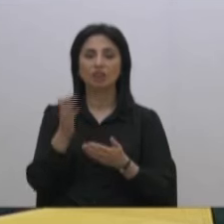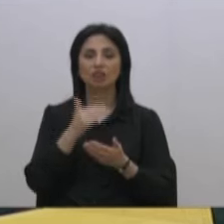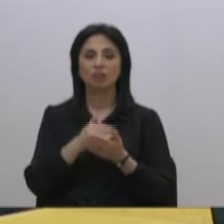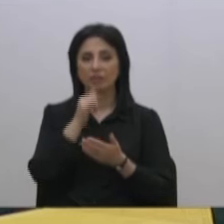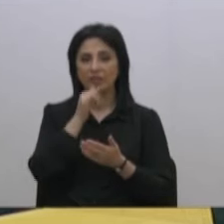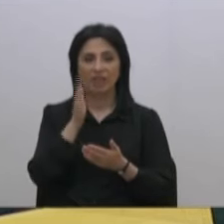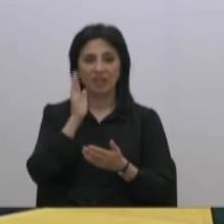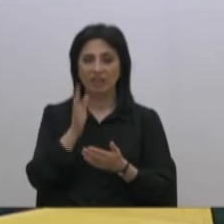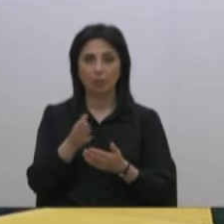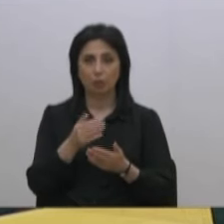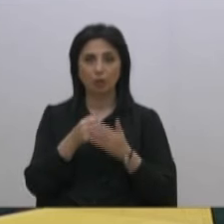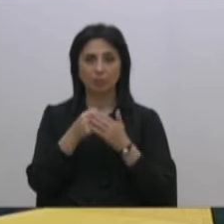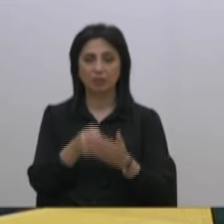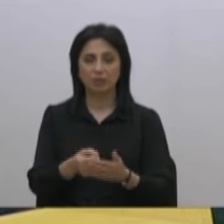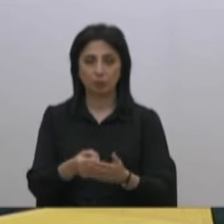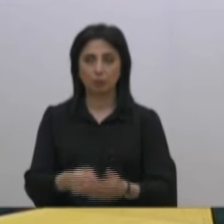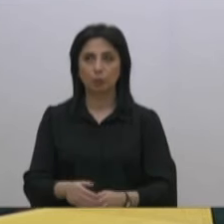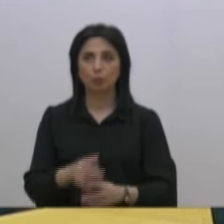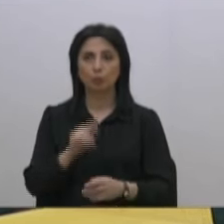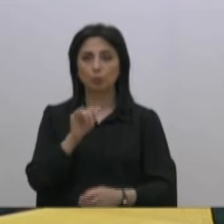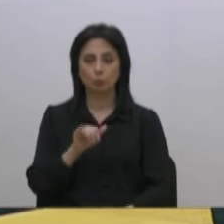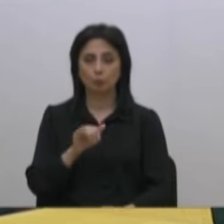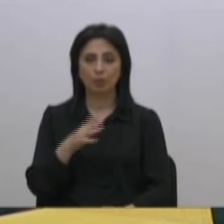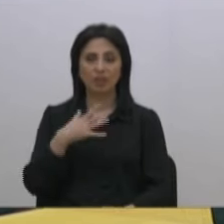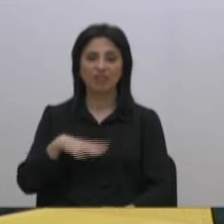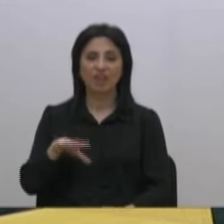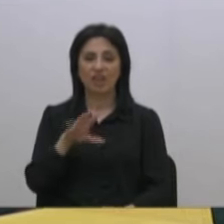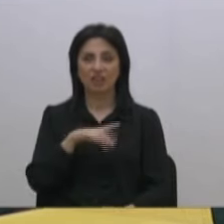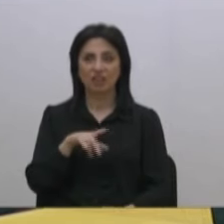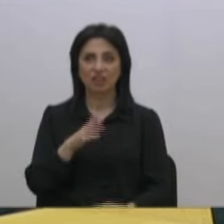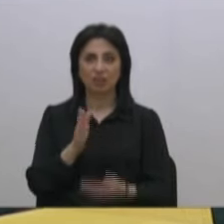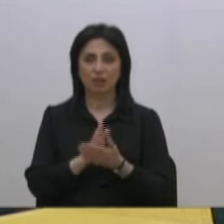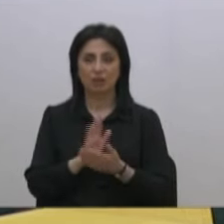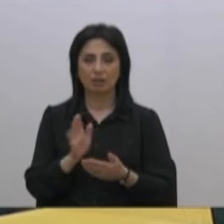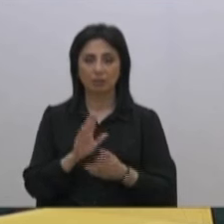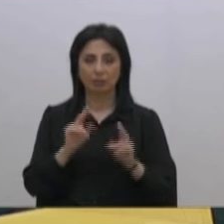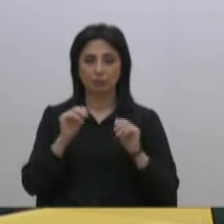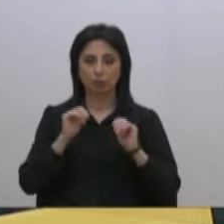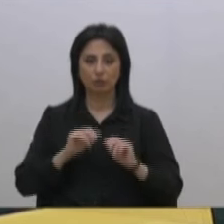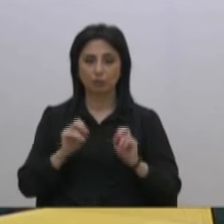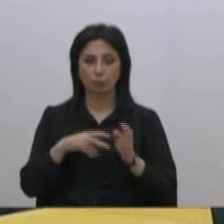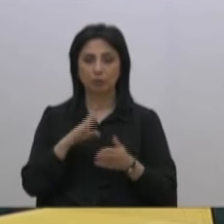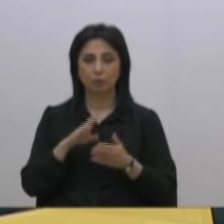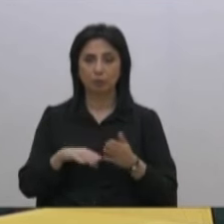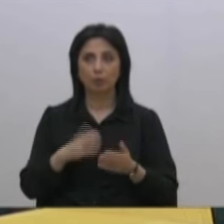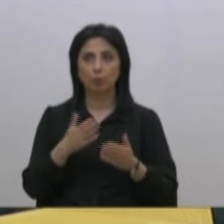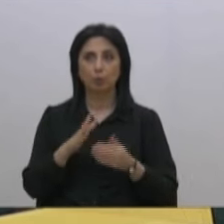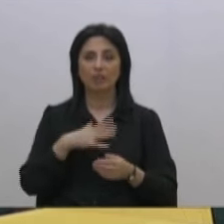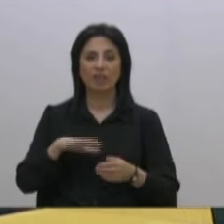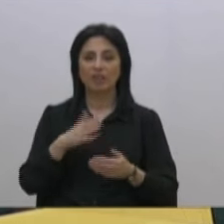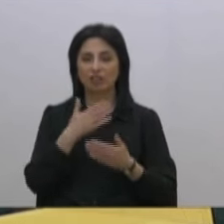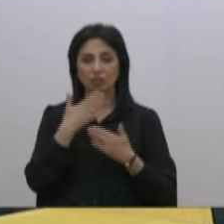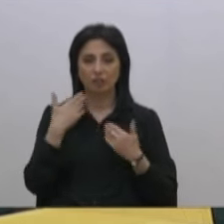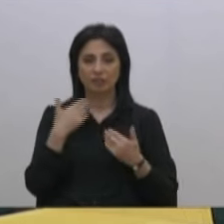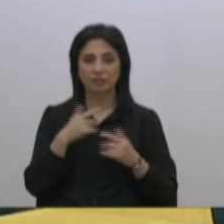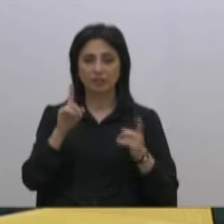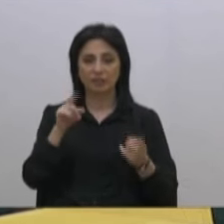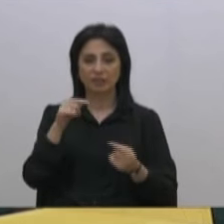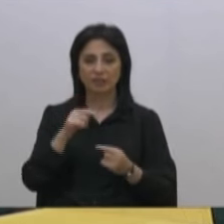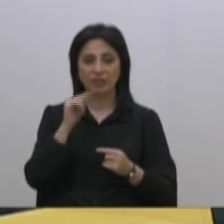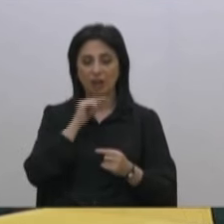ვერ იქნებოდა მიღწეული, თუ ქვეყანაში არ არის მშვიდობა და უსაფრთხოება, თუ ქვეყანაში არ არის